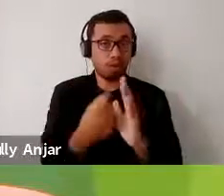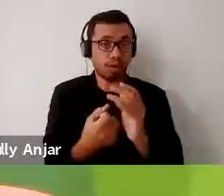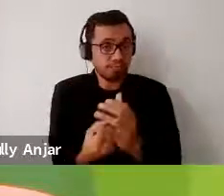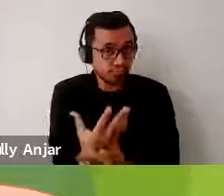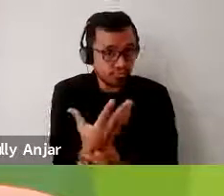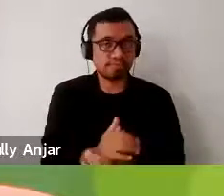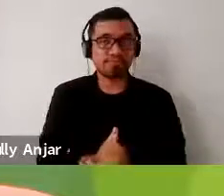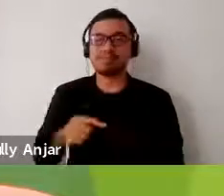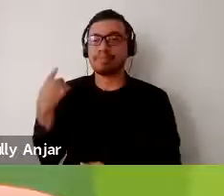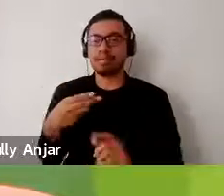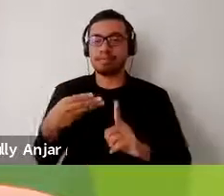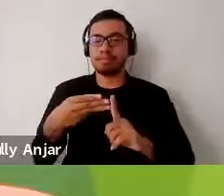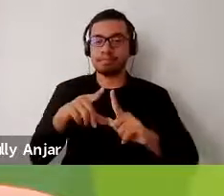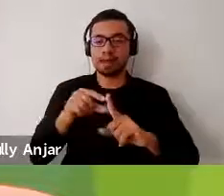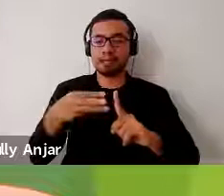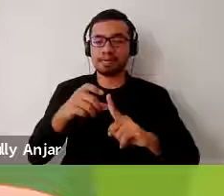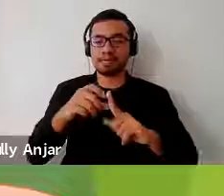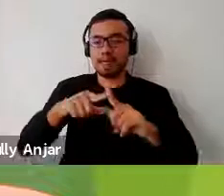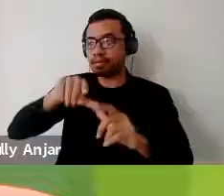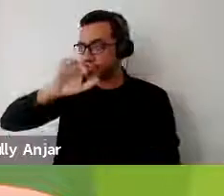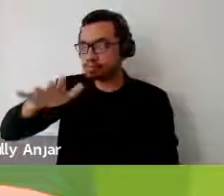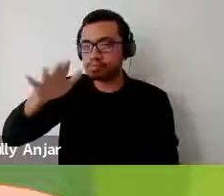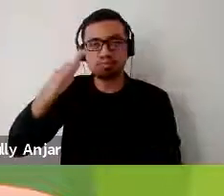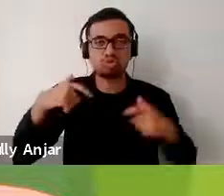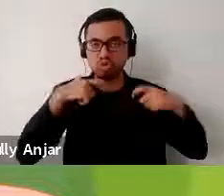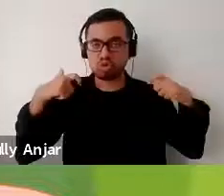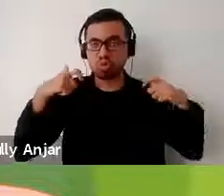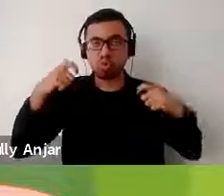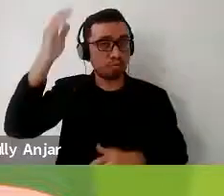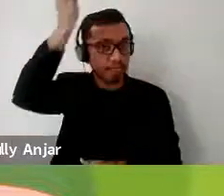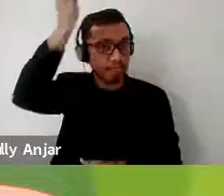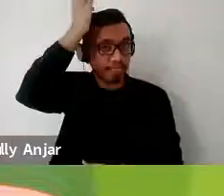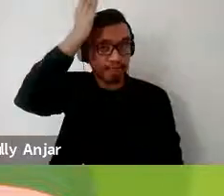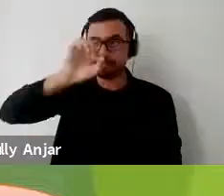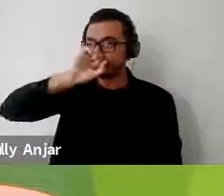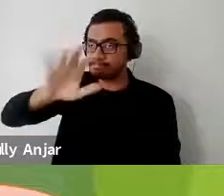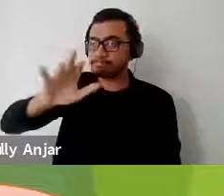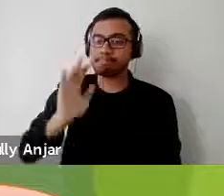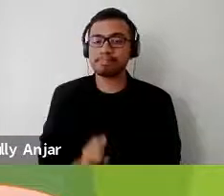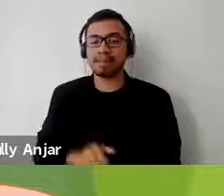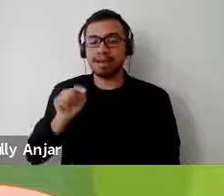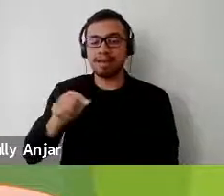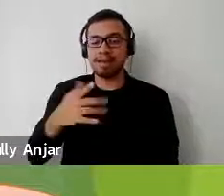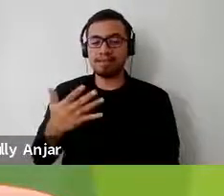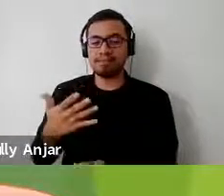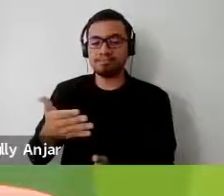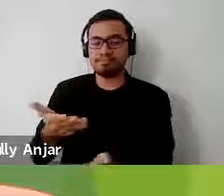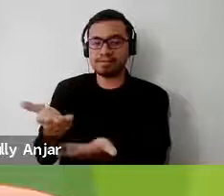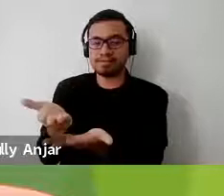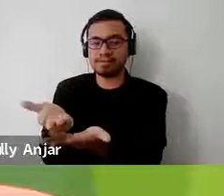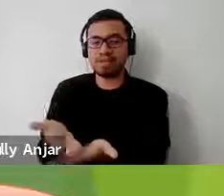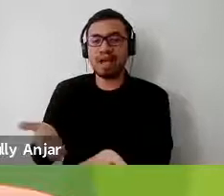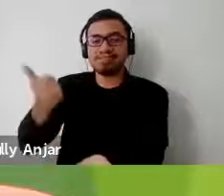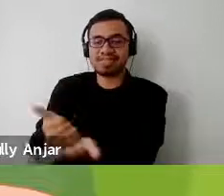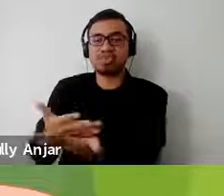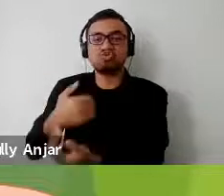Pak Gubernur, kepada Bupati, dan sebagainya bahwa sudah waktunya sektor real ini bergerak, protokol kesehatan